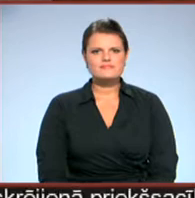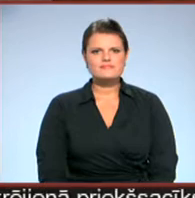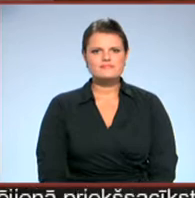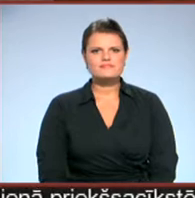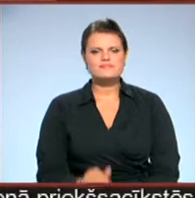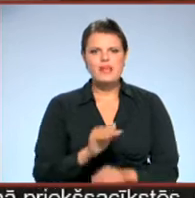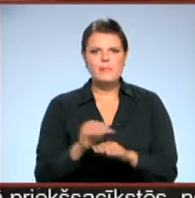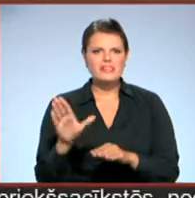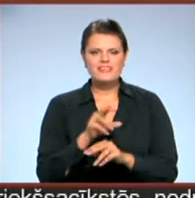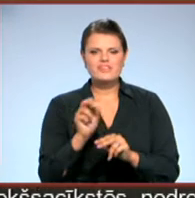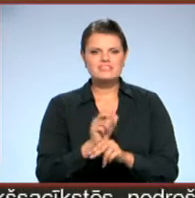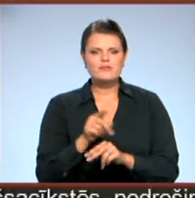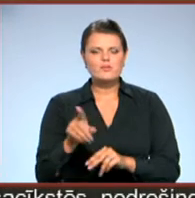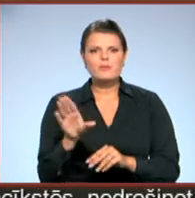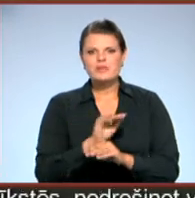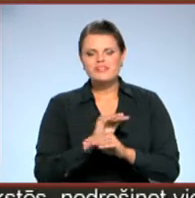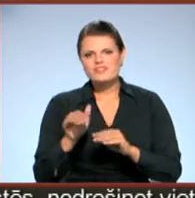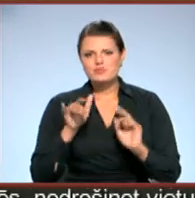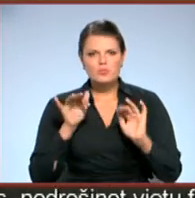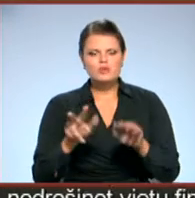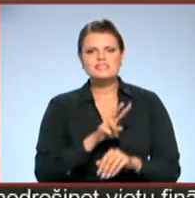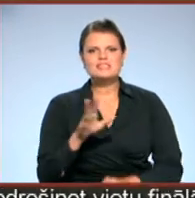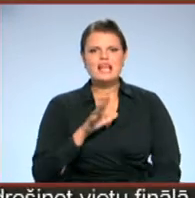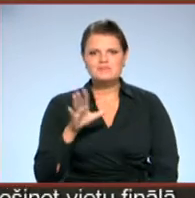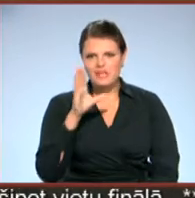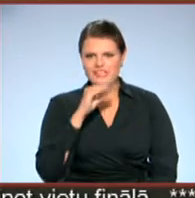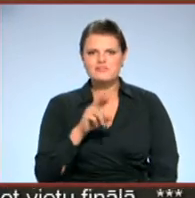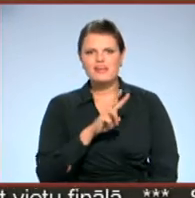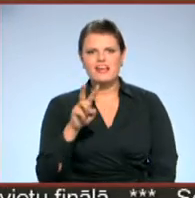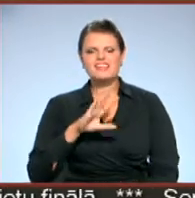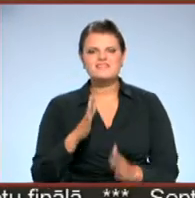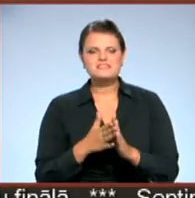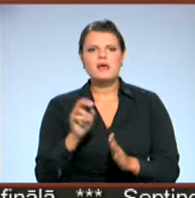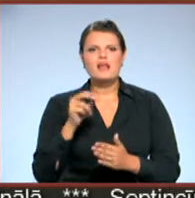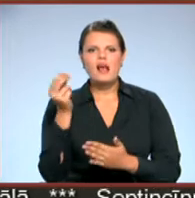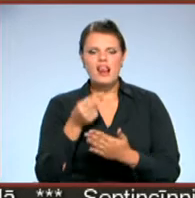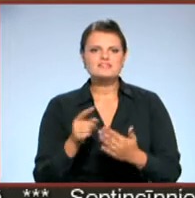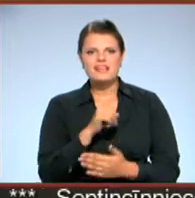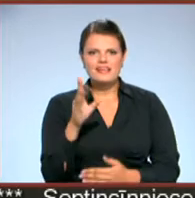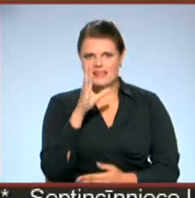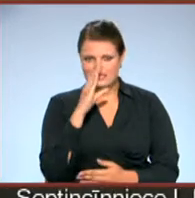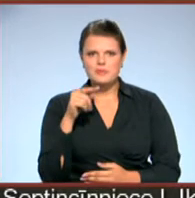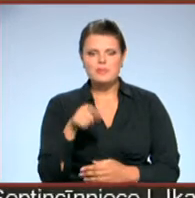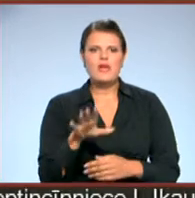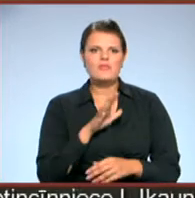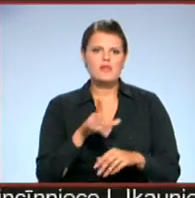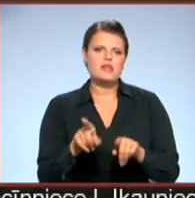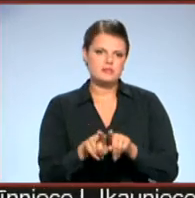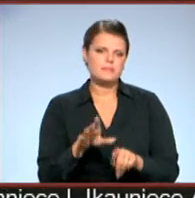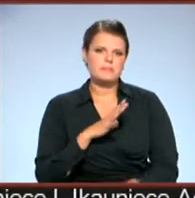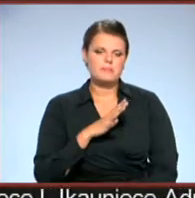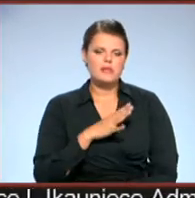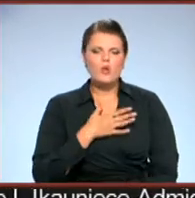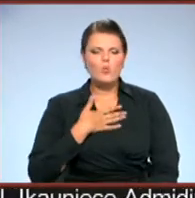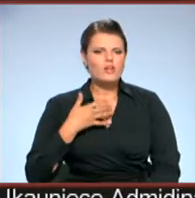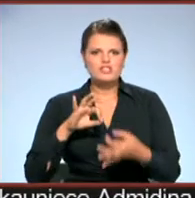Pilnīgi visa restaurācija, tur ir pilnīgi visi procesi, kas bija iespējami, kas vispār gleznā ir iespējami, tur tāda viņa arī bija šai gleznā. Nu,